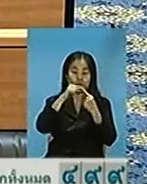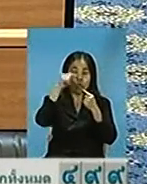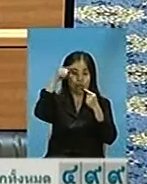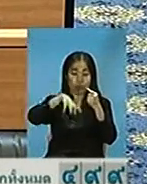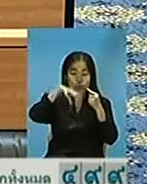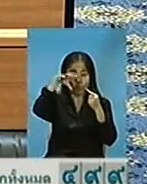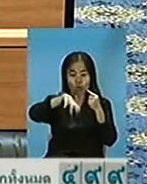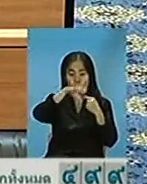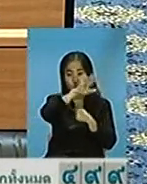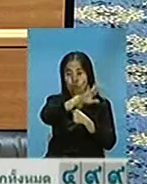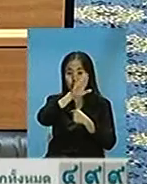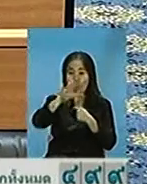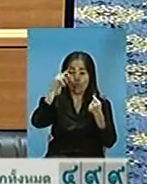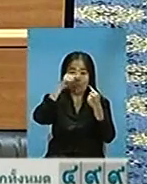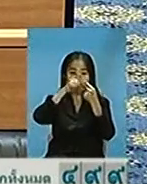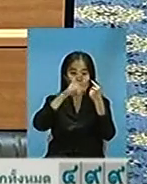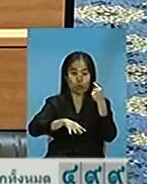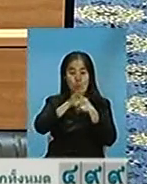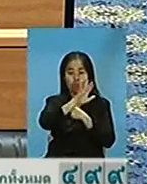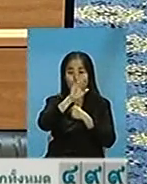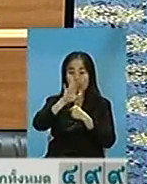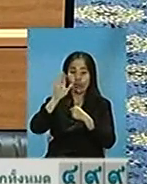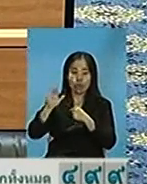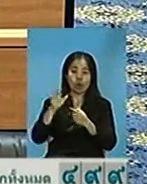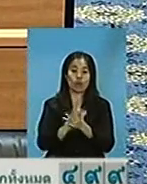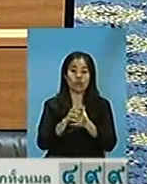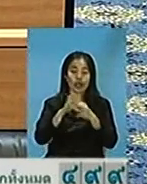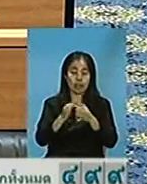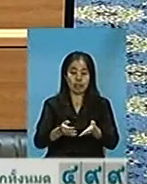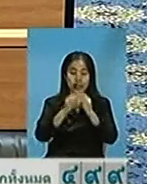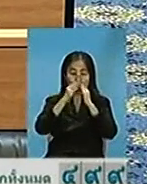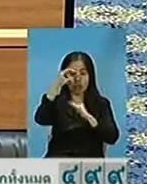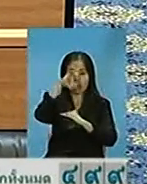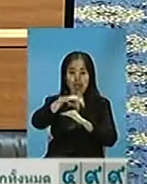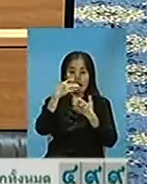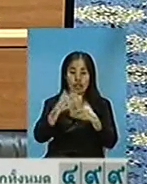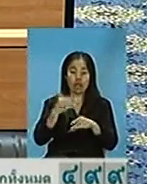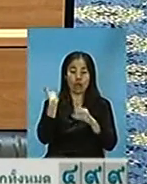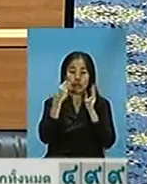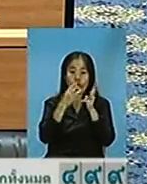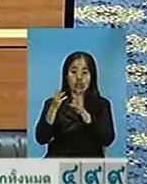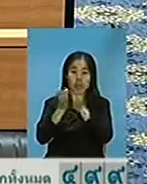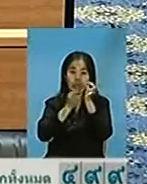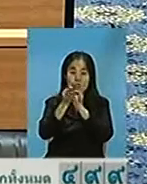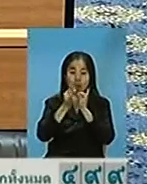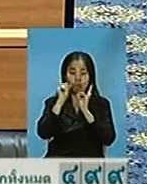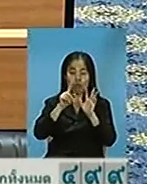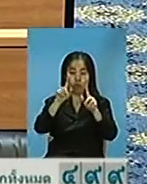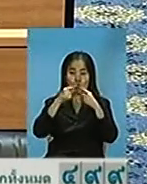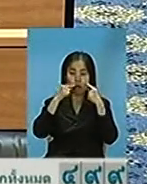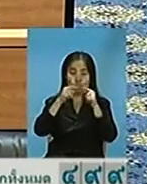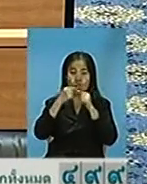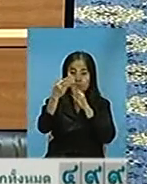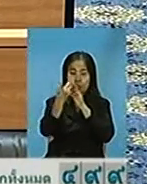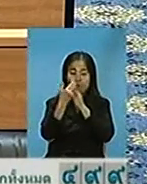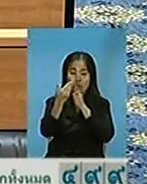แต่ละองค์กร ครับ ของการจัดตั้งนะท่านประธานแล้วการอธิบายเนี่ยขอให้ตอบในเรื่องที่เราถ